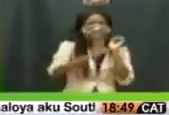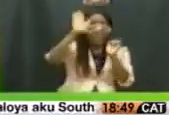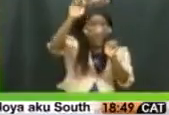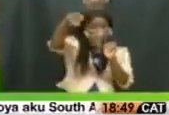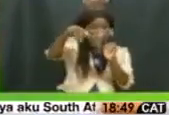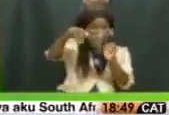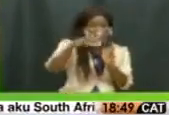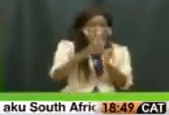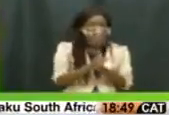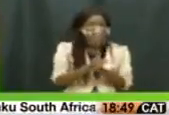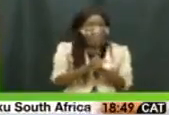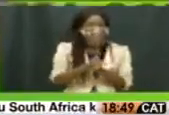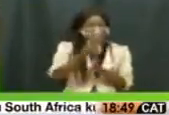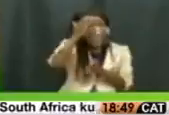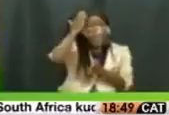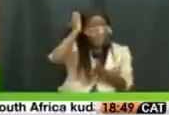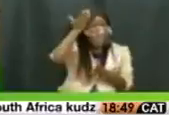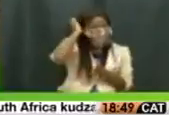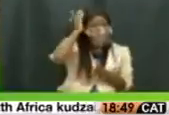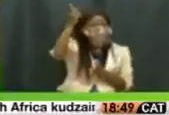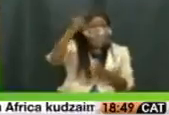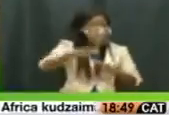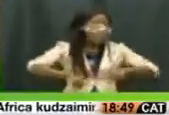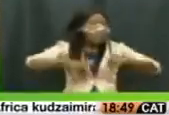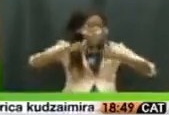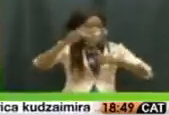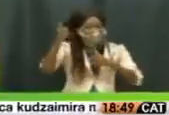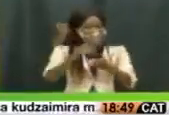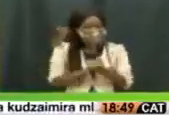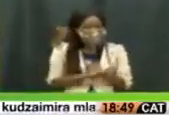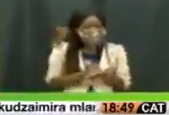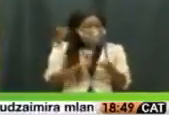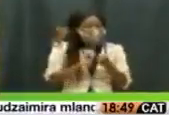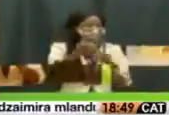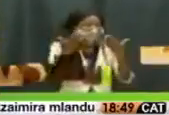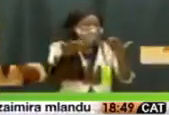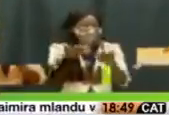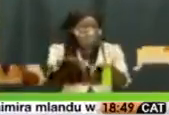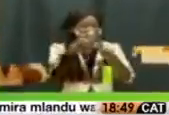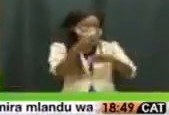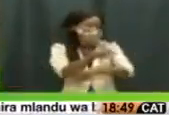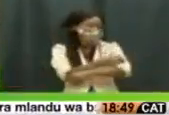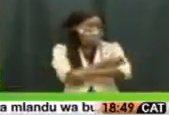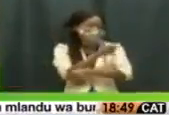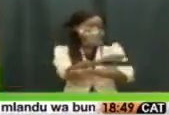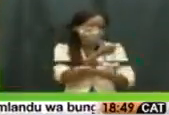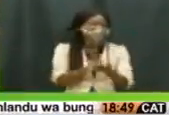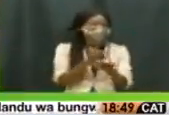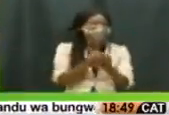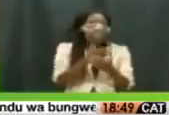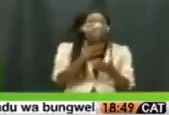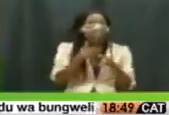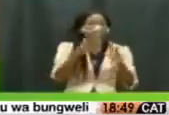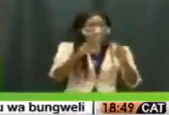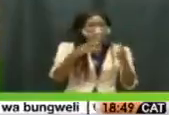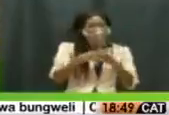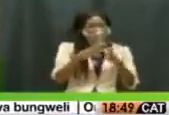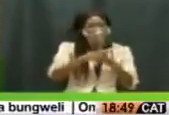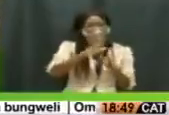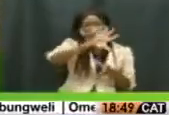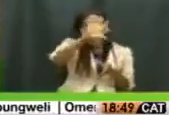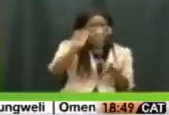kuti mtundu wa anthu wa ku Africa uchepe ndiye anthu akazapangidwa katemera